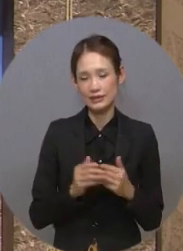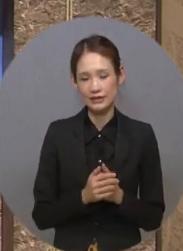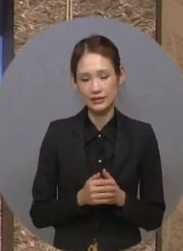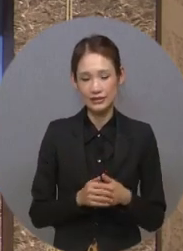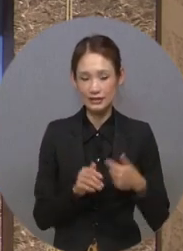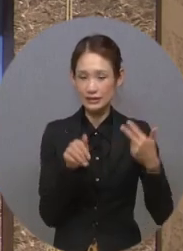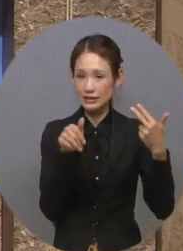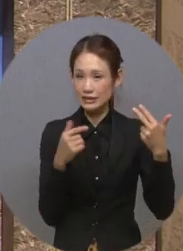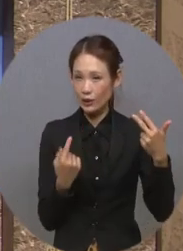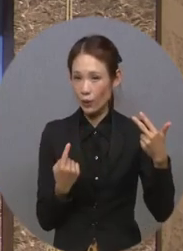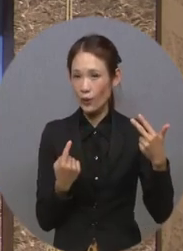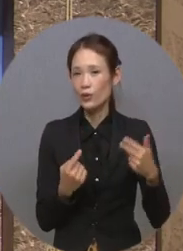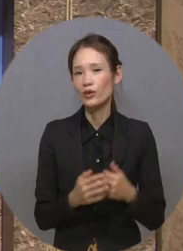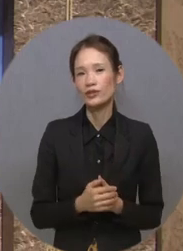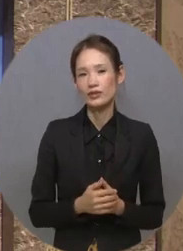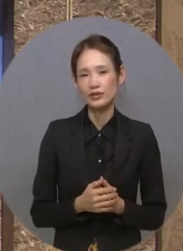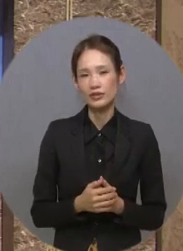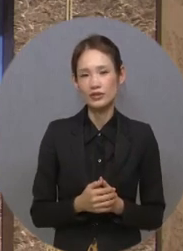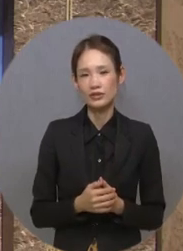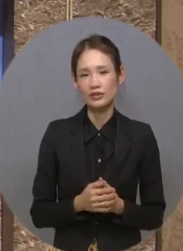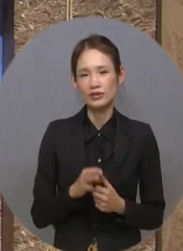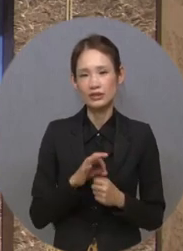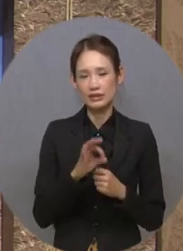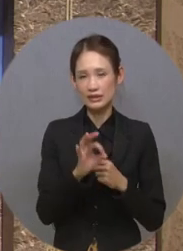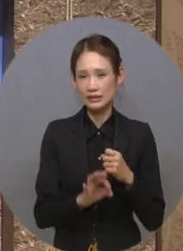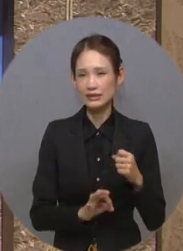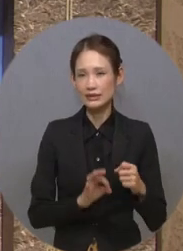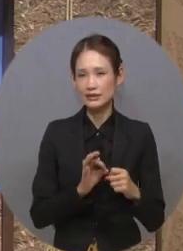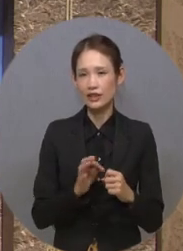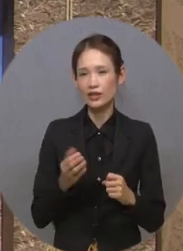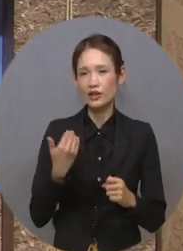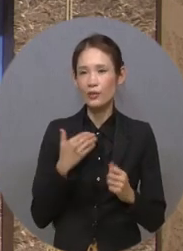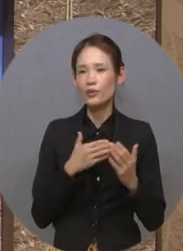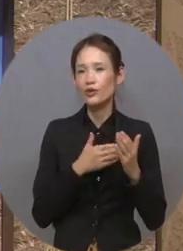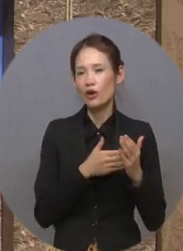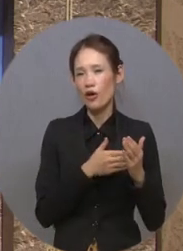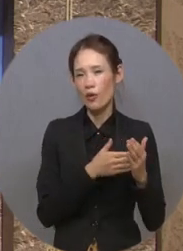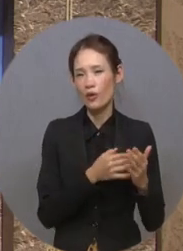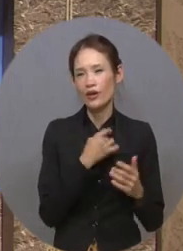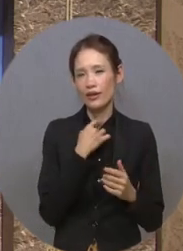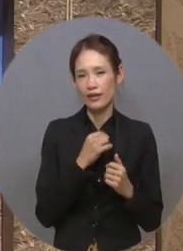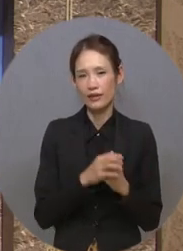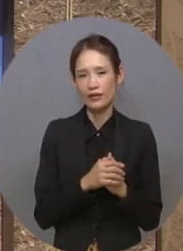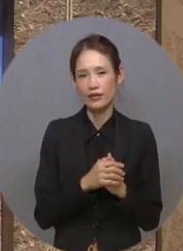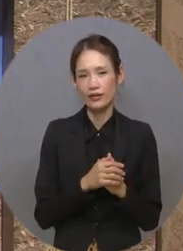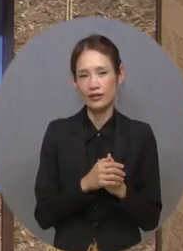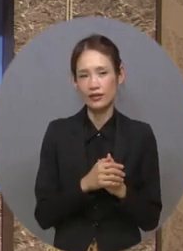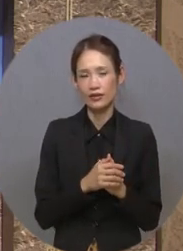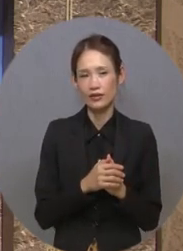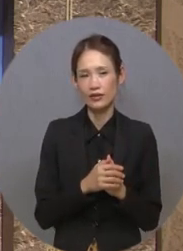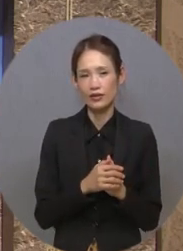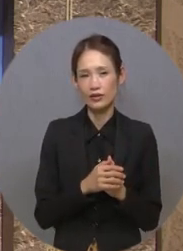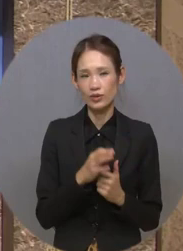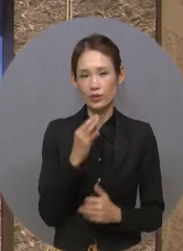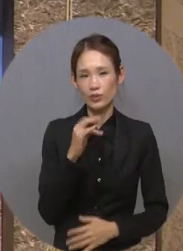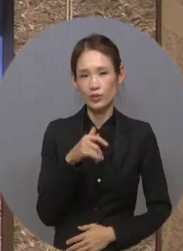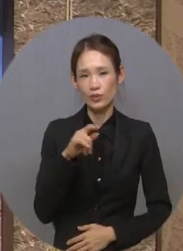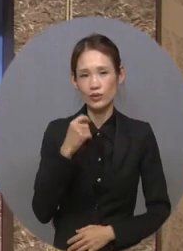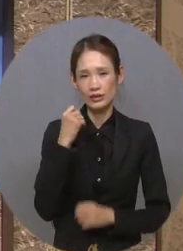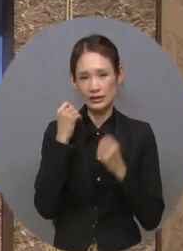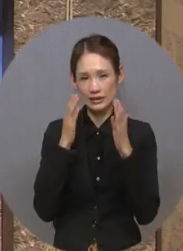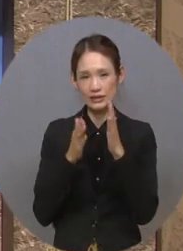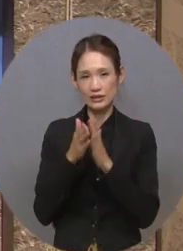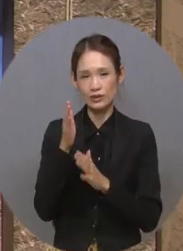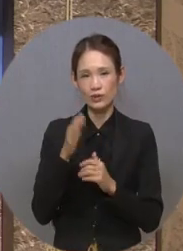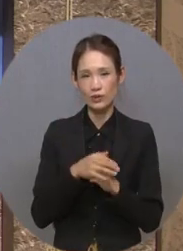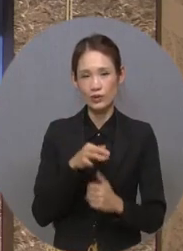지하철 7호선. 예. 우리도 한 10여 년 전부터 그걸 요구했던 부분이거든요. 아, 예, 옥정 신도시나 옥정